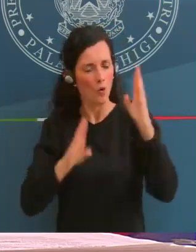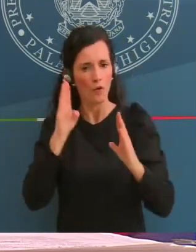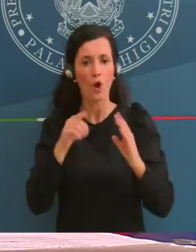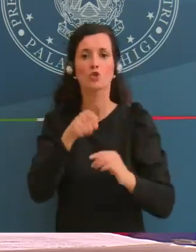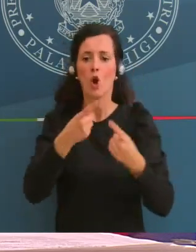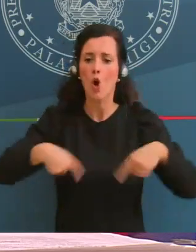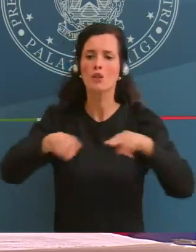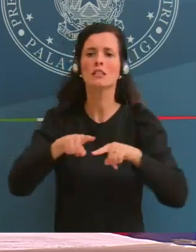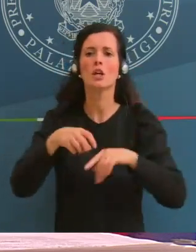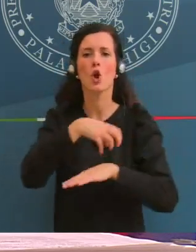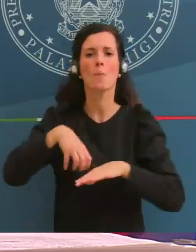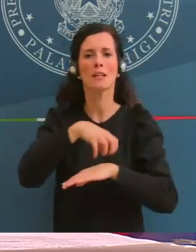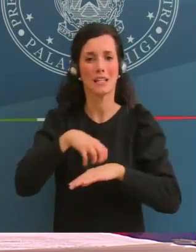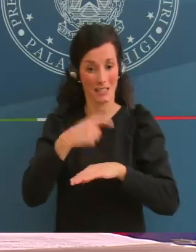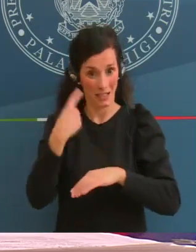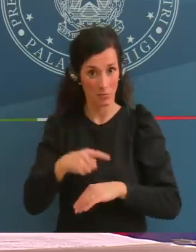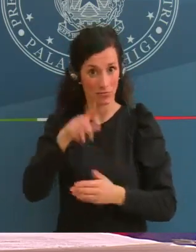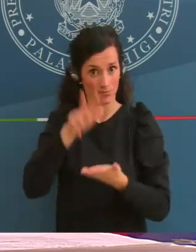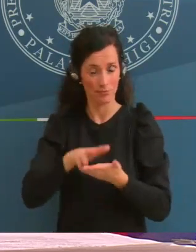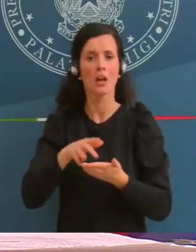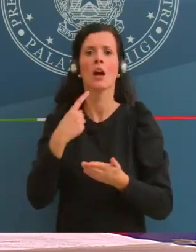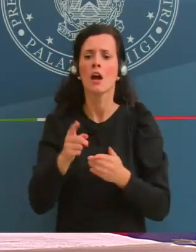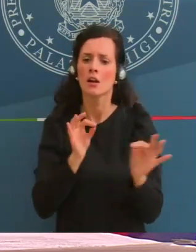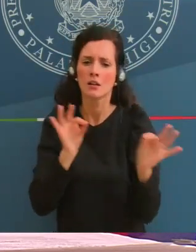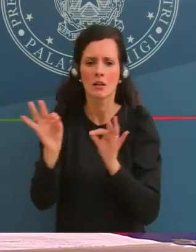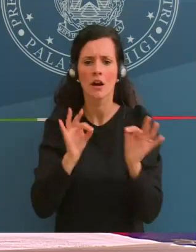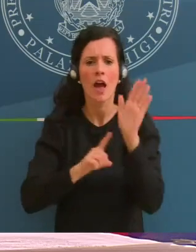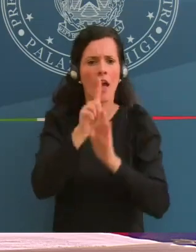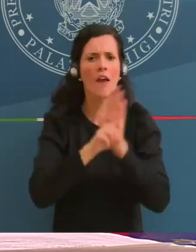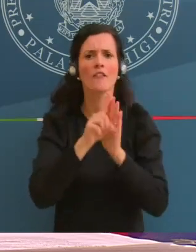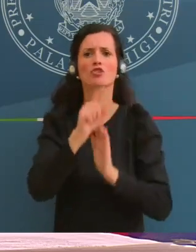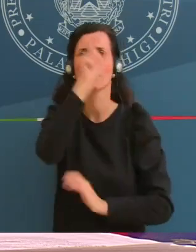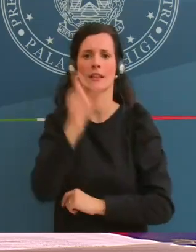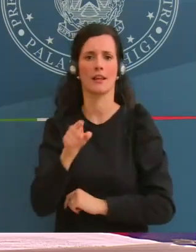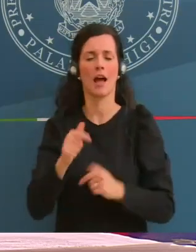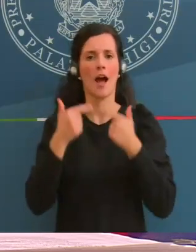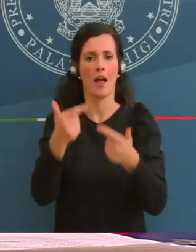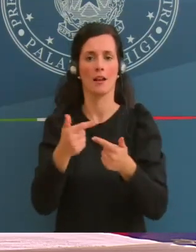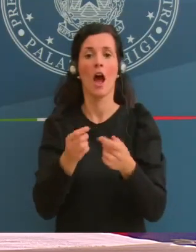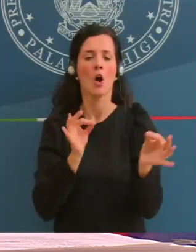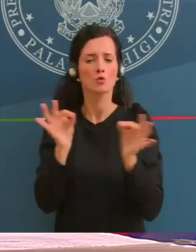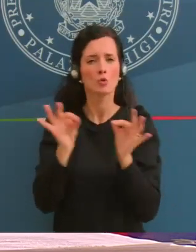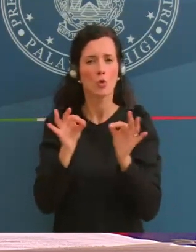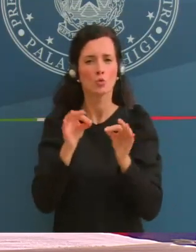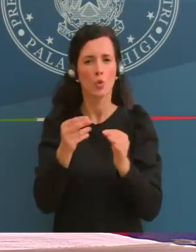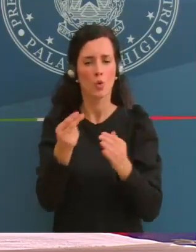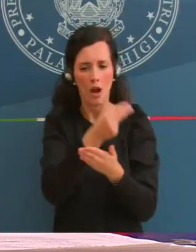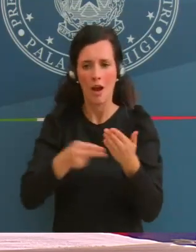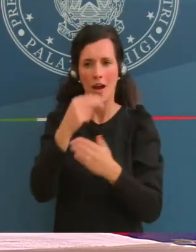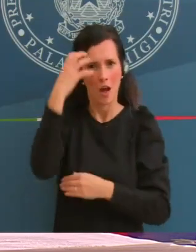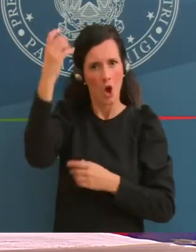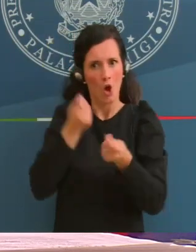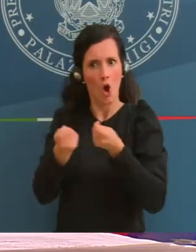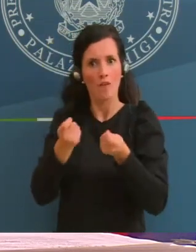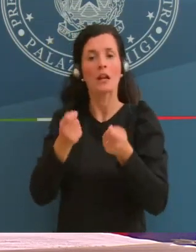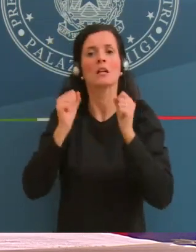garantirà di esprimere per la prima volta per la prima volta nel nostro paese e superare tutte le carenze